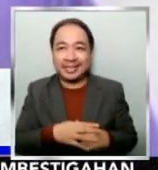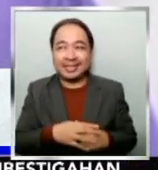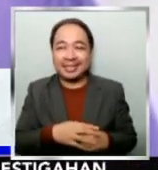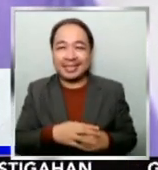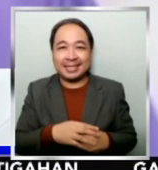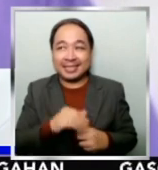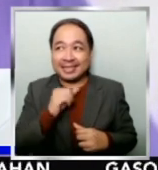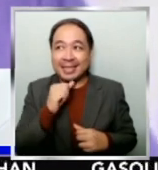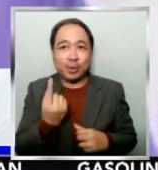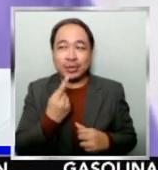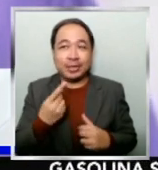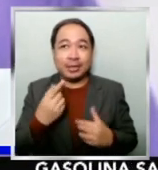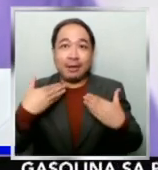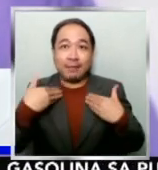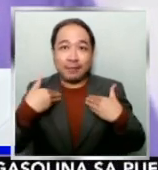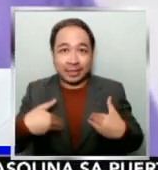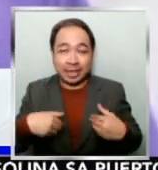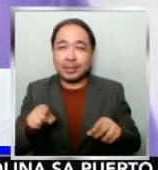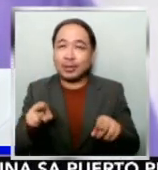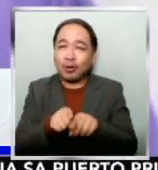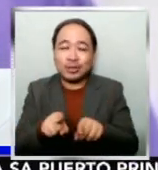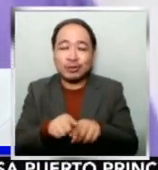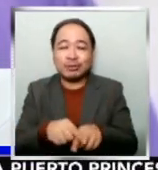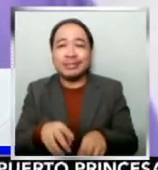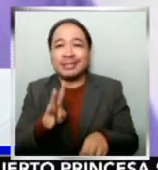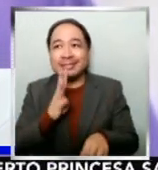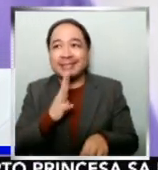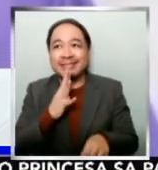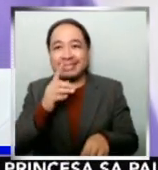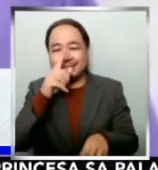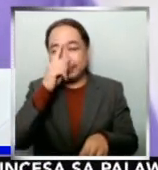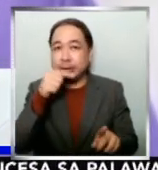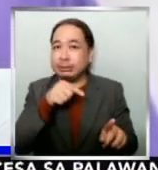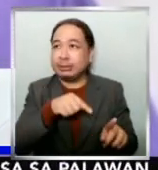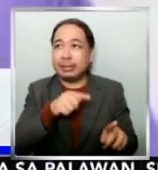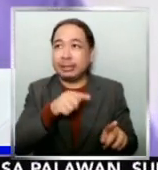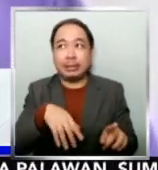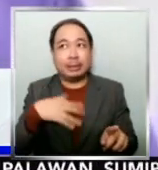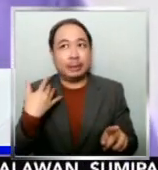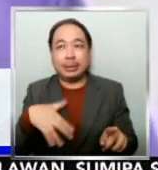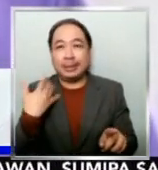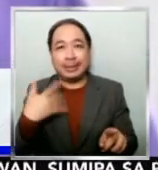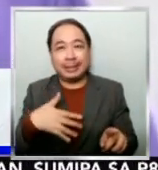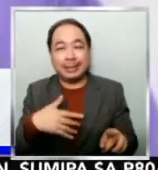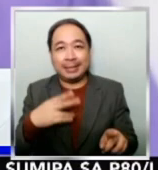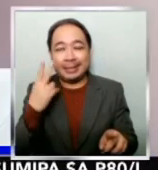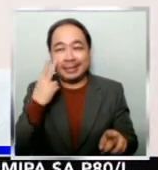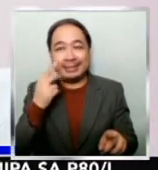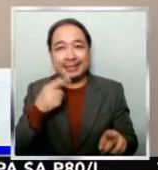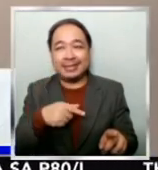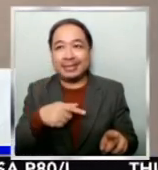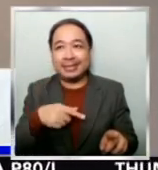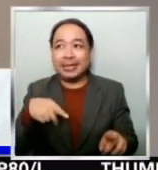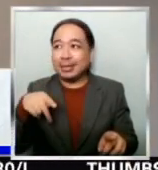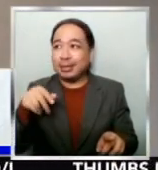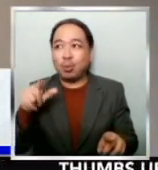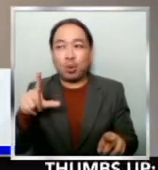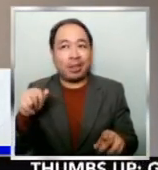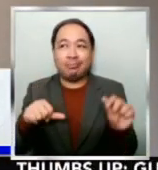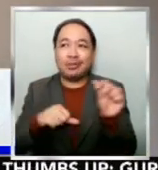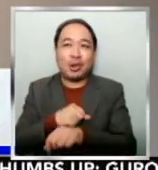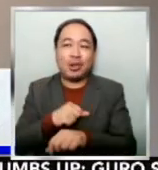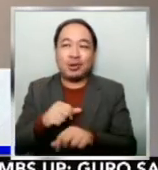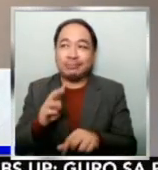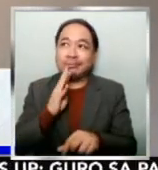sa pagsalita. Dahil parang talo ata si Pauline ito sa kandaldala. Pinupusuan